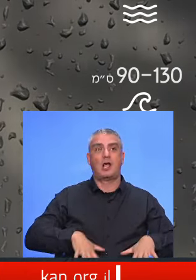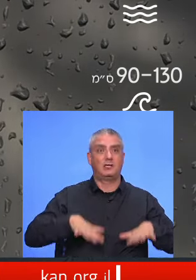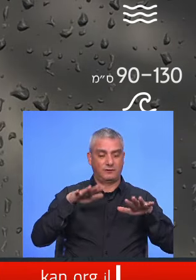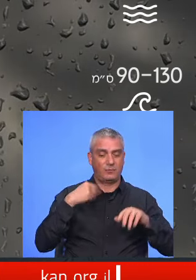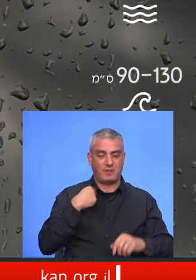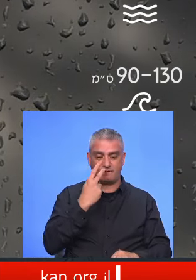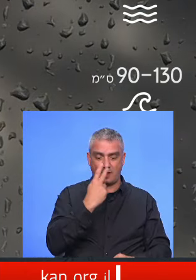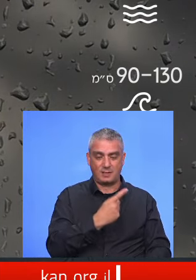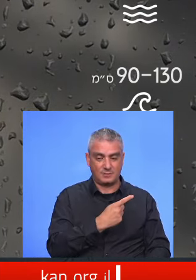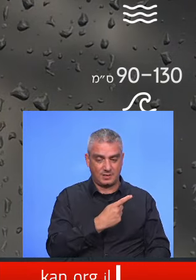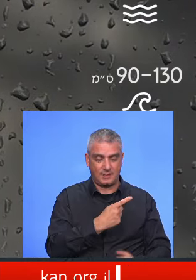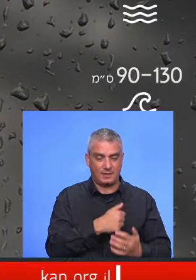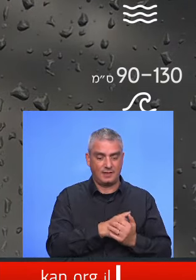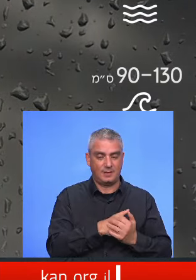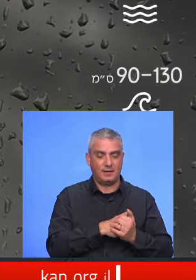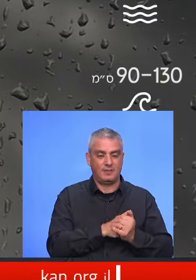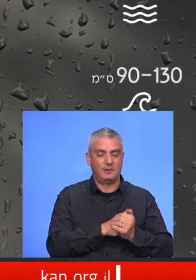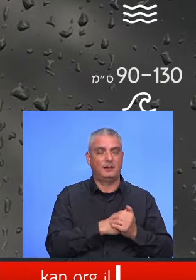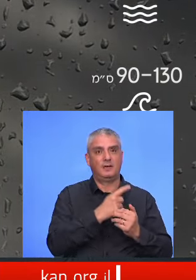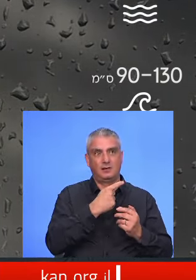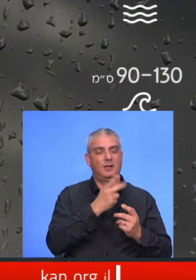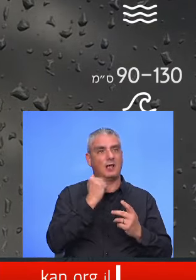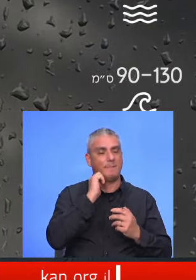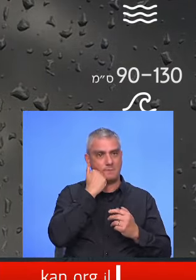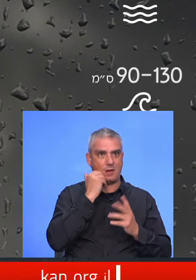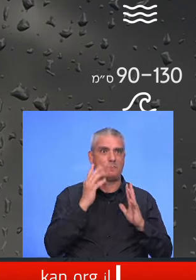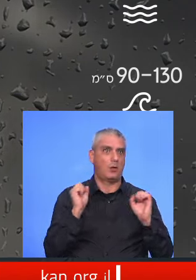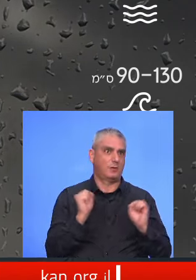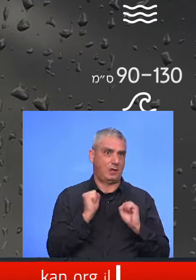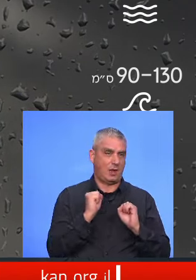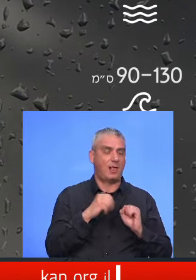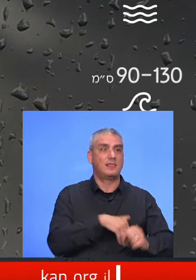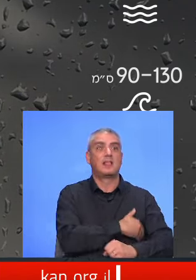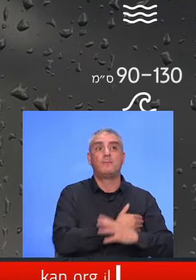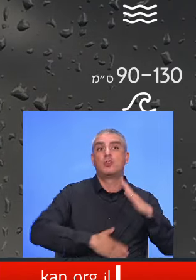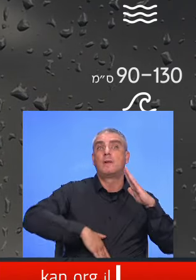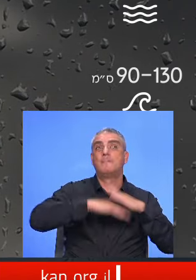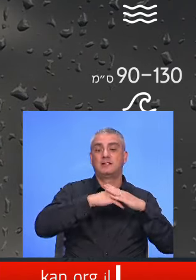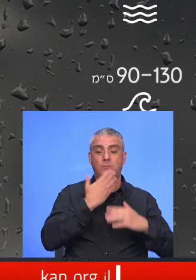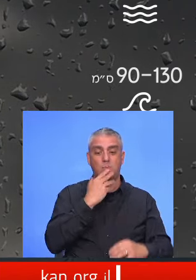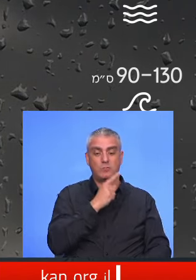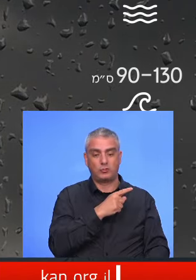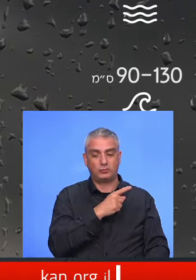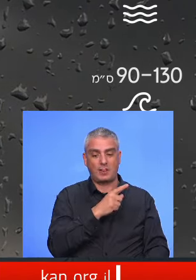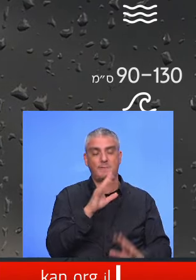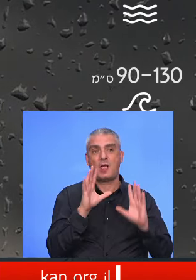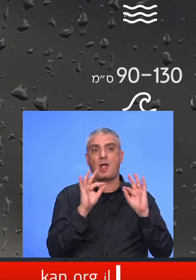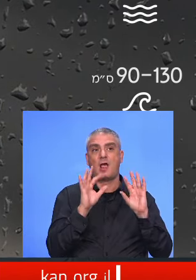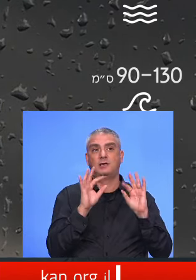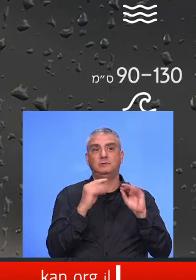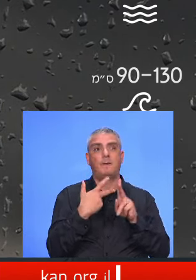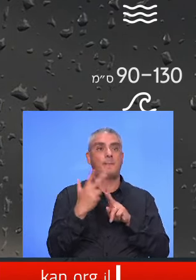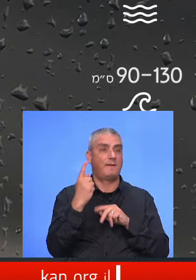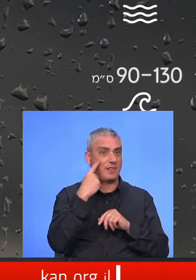את הטמפרטורות שחזויות למחר, כי כבר מחר מאוד קר. מחר טמפרטורות המקסימום בירושלים היא 10 מעלות בלבד.